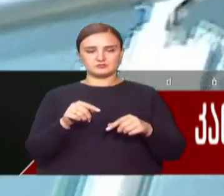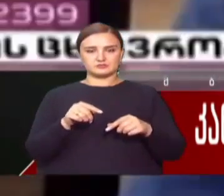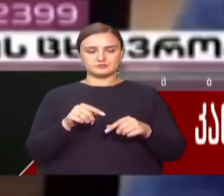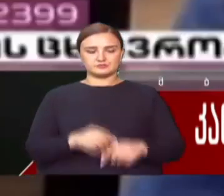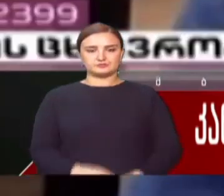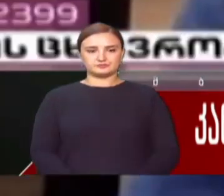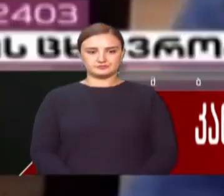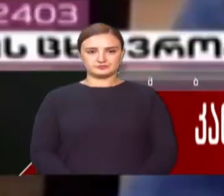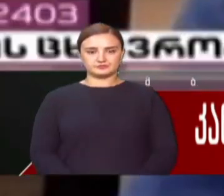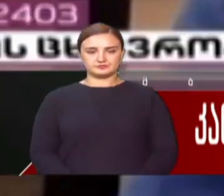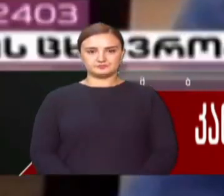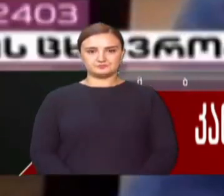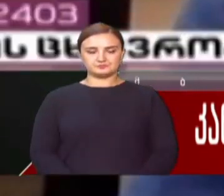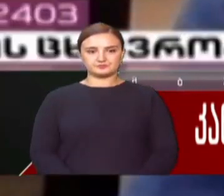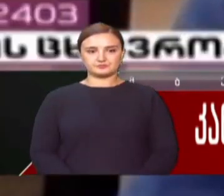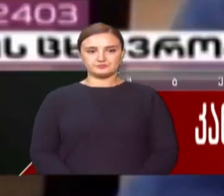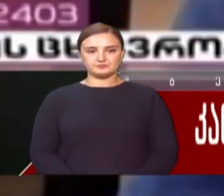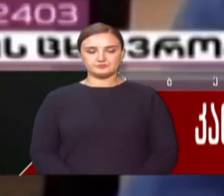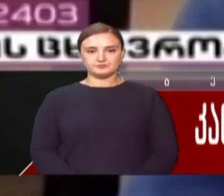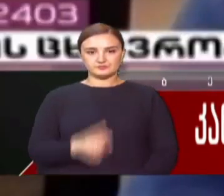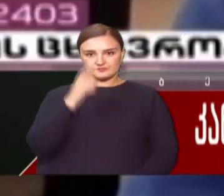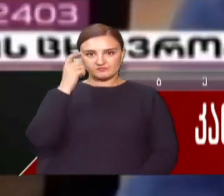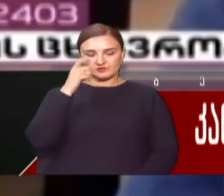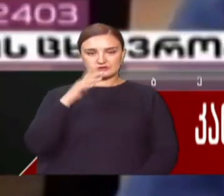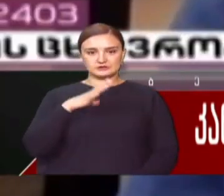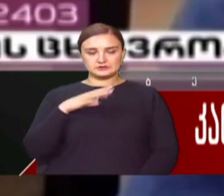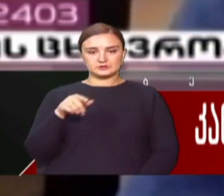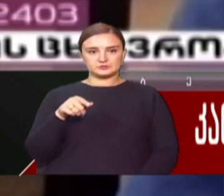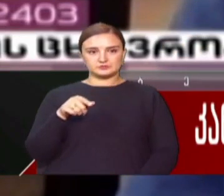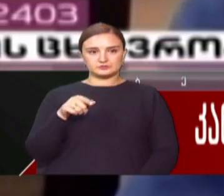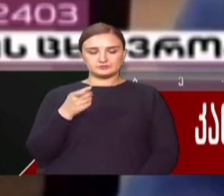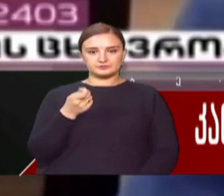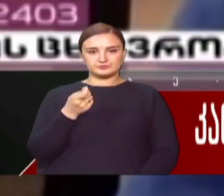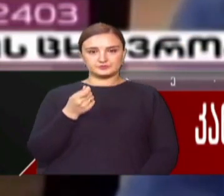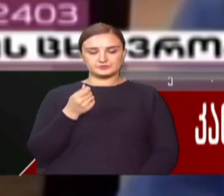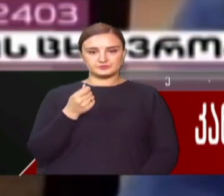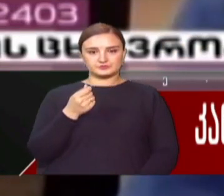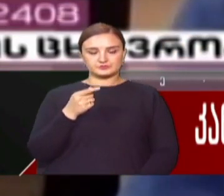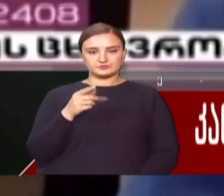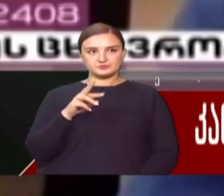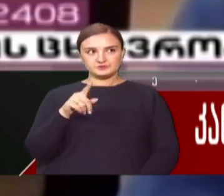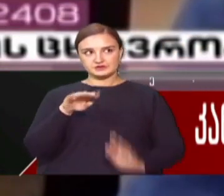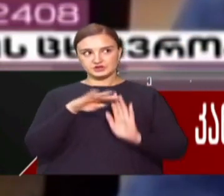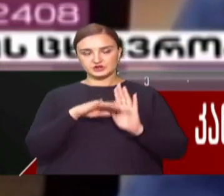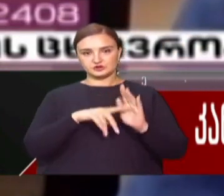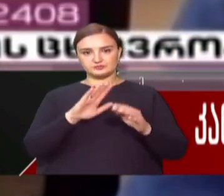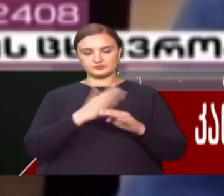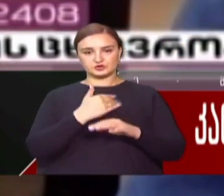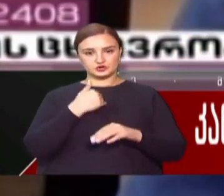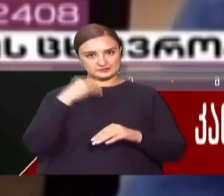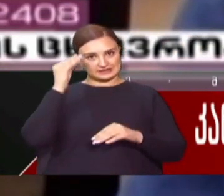ნაწილებში. ლიბზე იყო ივანიშვილი 20 ივნისს და კიდე ცოტათ და ეს რეჟიმი დაემხობოდა მაშინ ჩემი